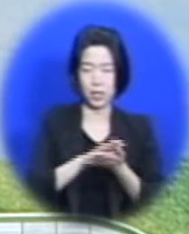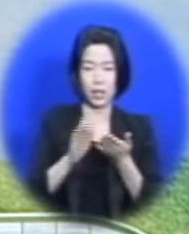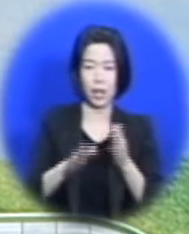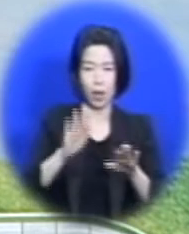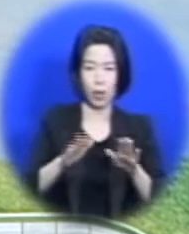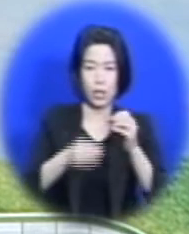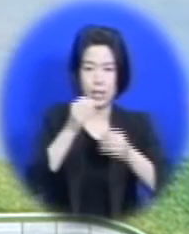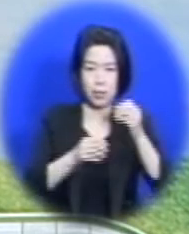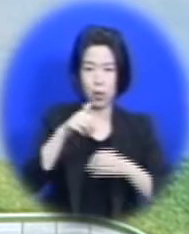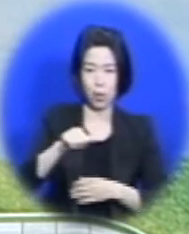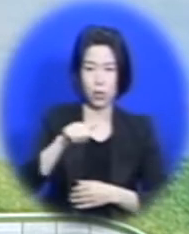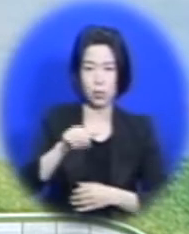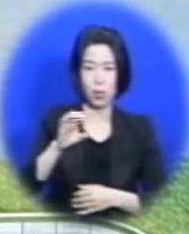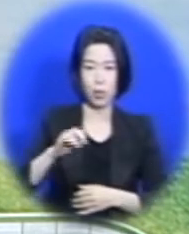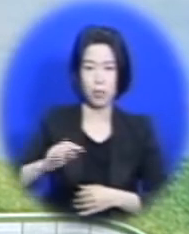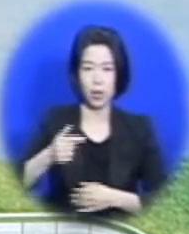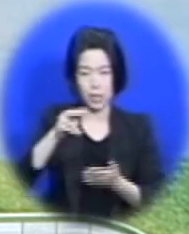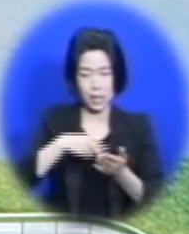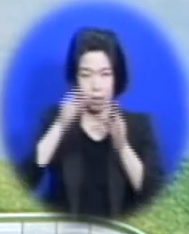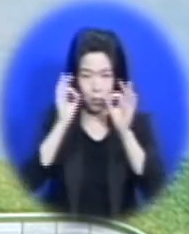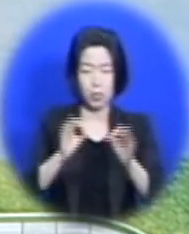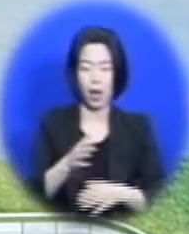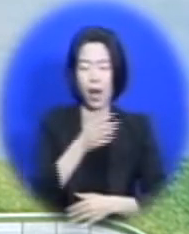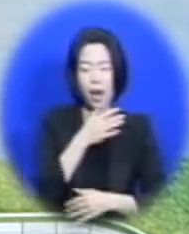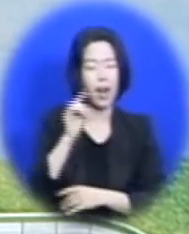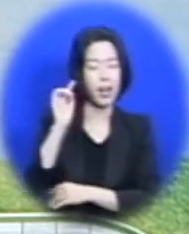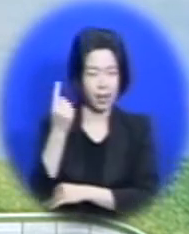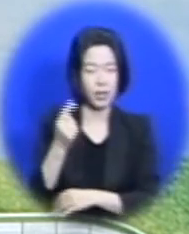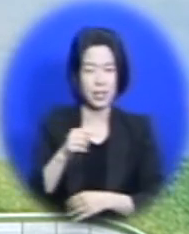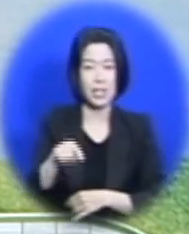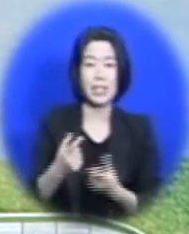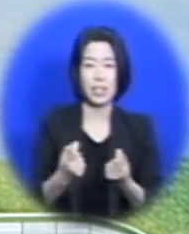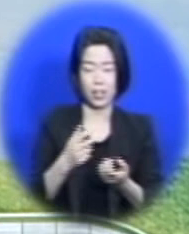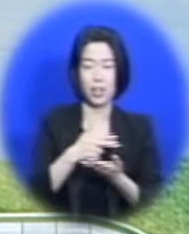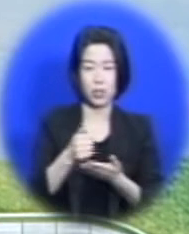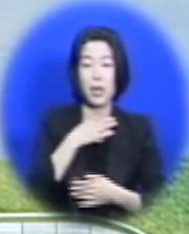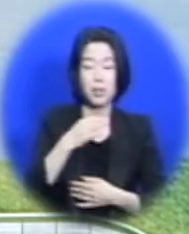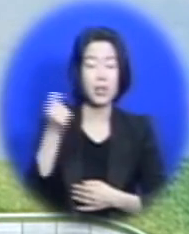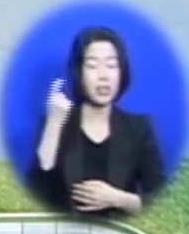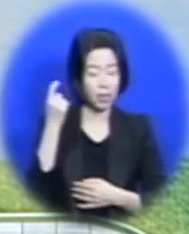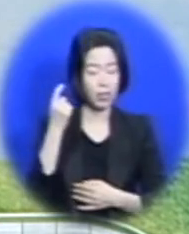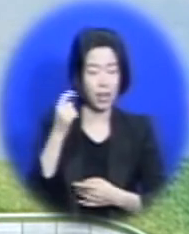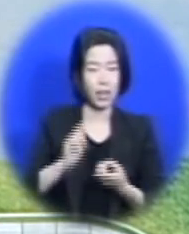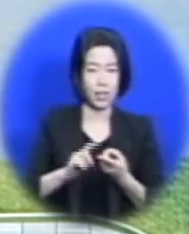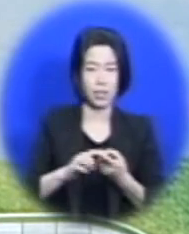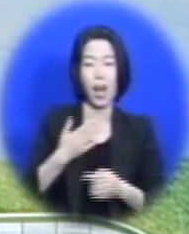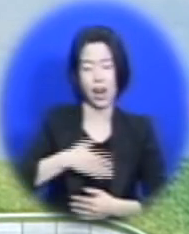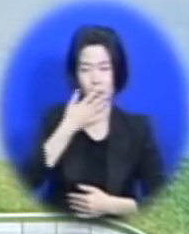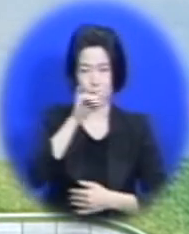시편 55편을 읽어보면 우리가 아, 다윗은 이렇게 주님의 음성을 들었구나 하는 것을 알 수가